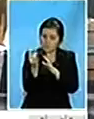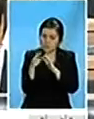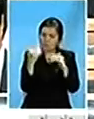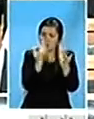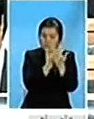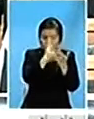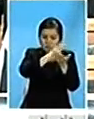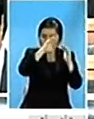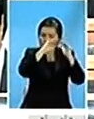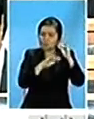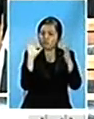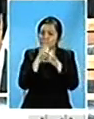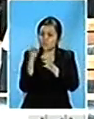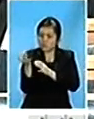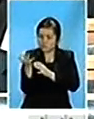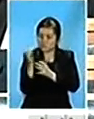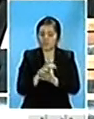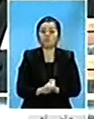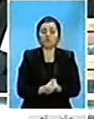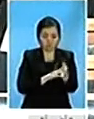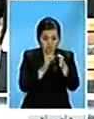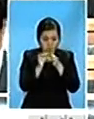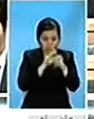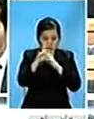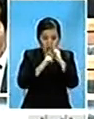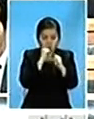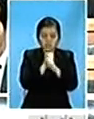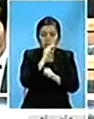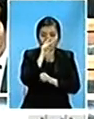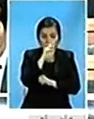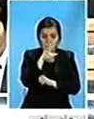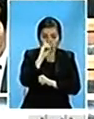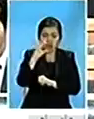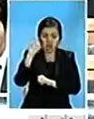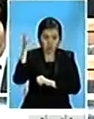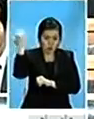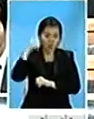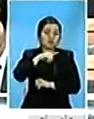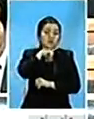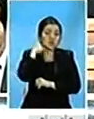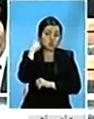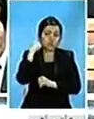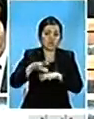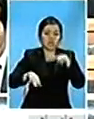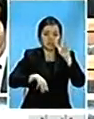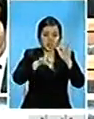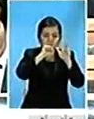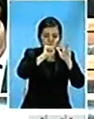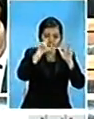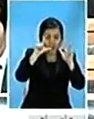างบประมาณประจำปี2556นั้นนะครับที่รัฐบาลแถลงไว้ขาดดุล 300,000 ล้านแต่ส่วนหนึ่งเก็บไ